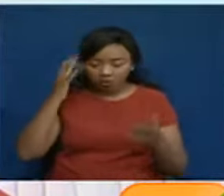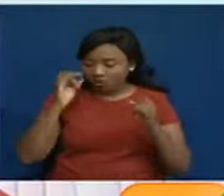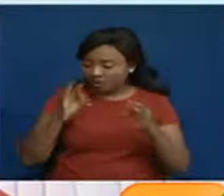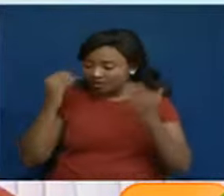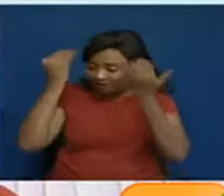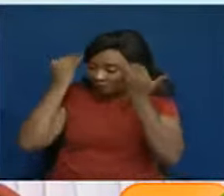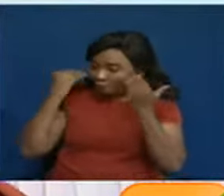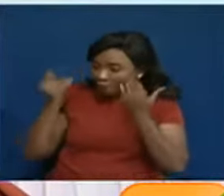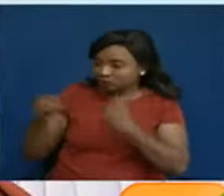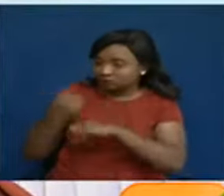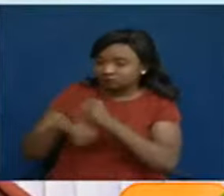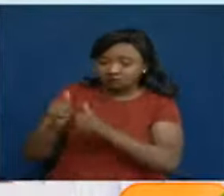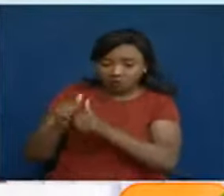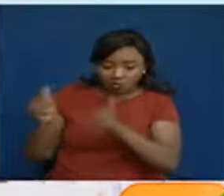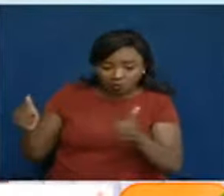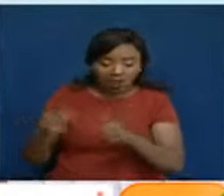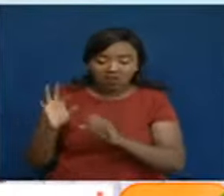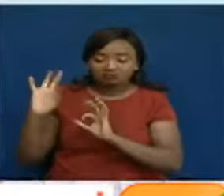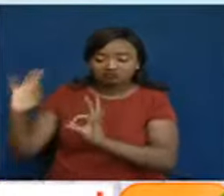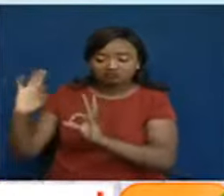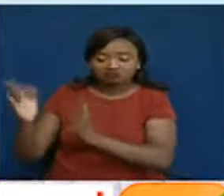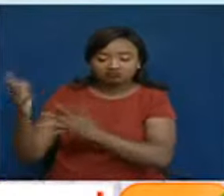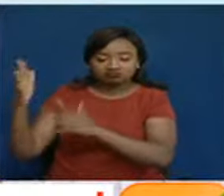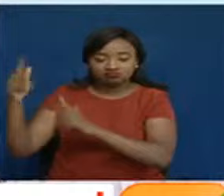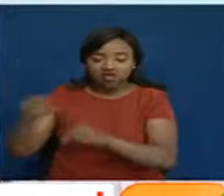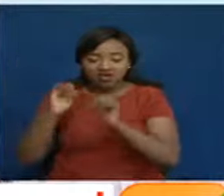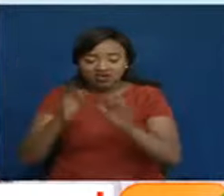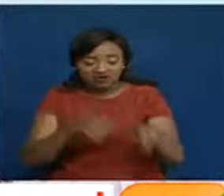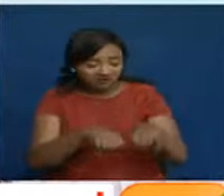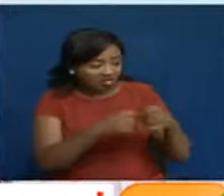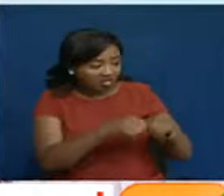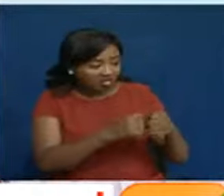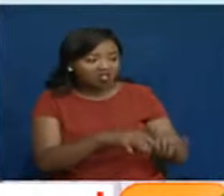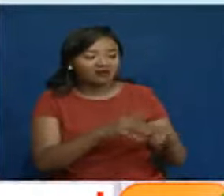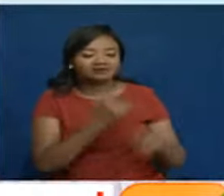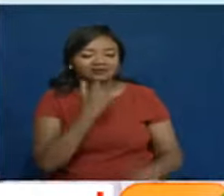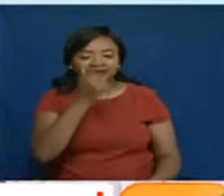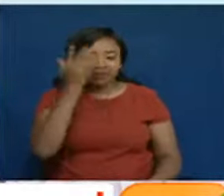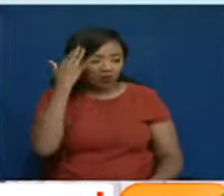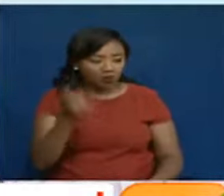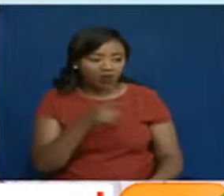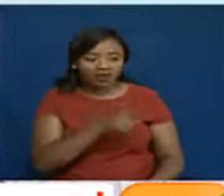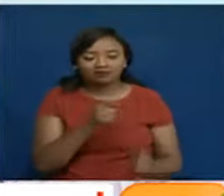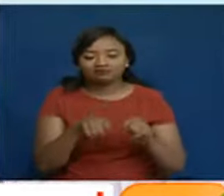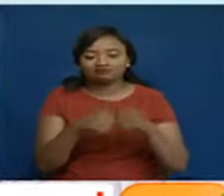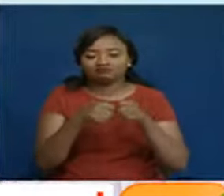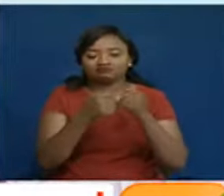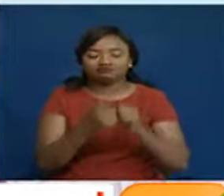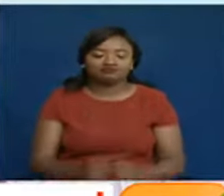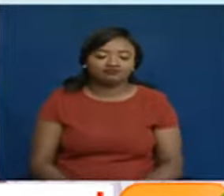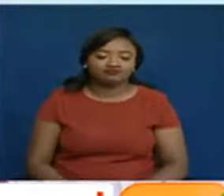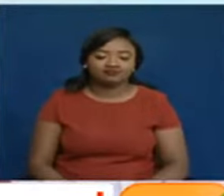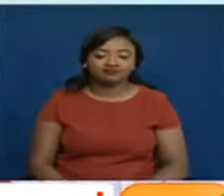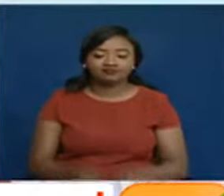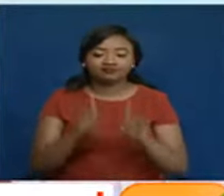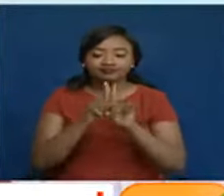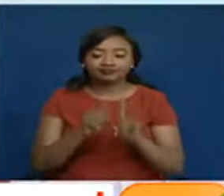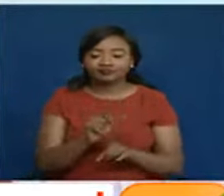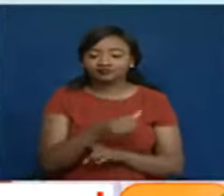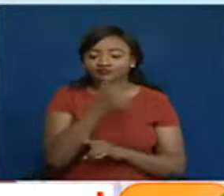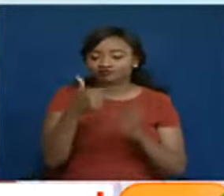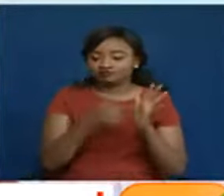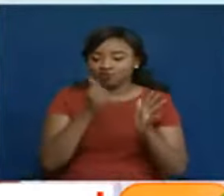well, you applaud. When it doesn't do well, you say exactly why it doesn't do well. And the last thing I said is